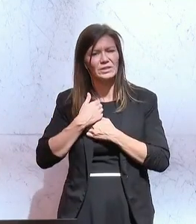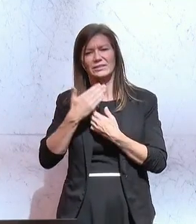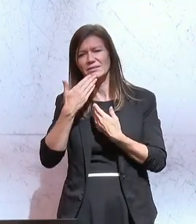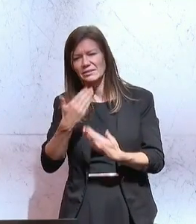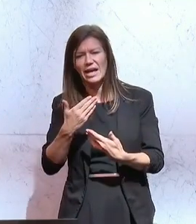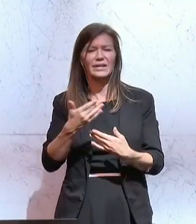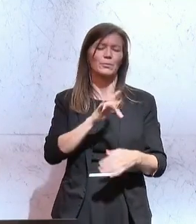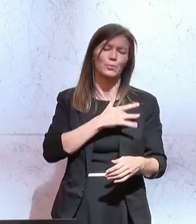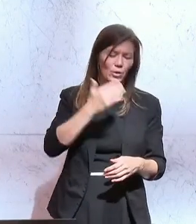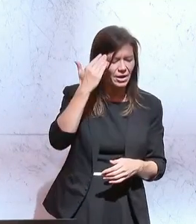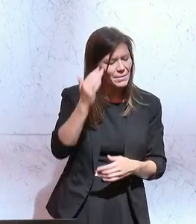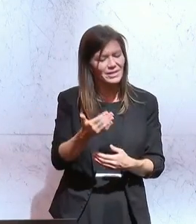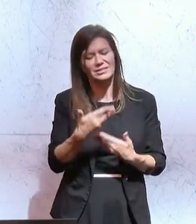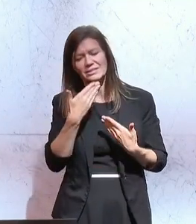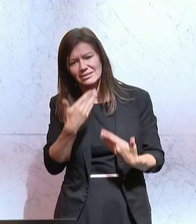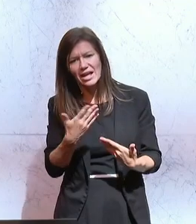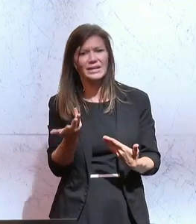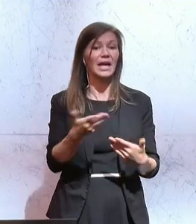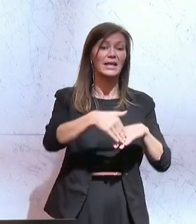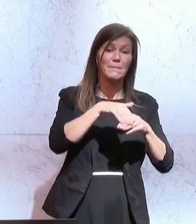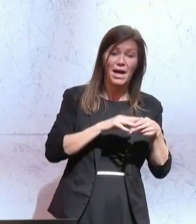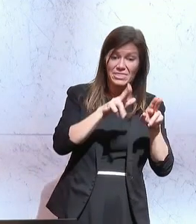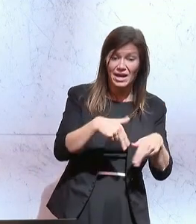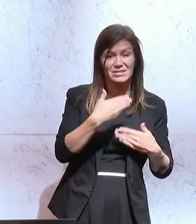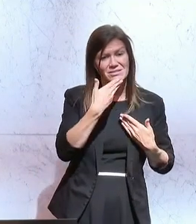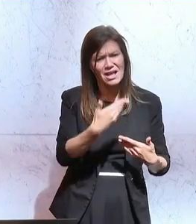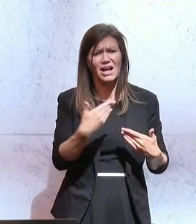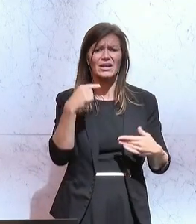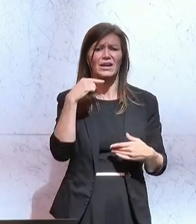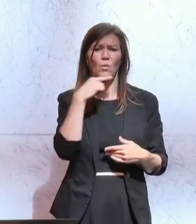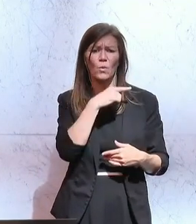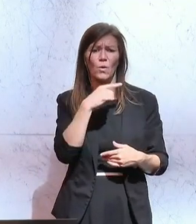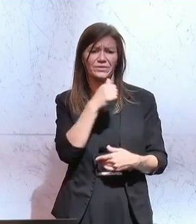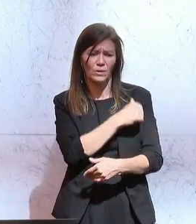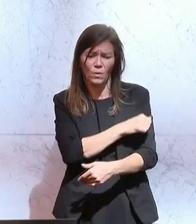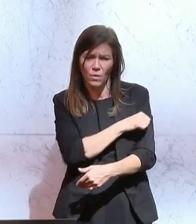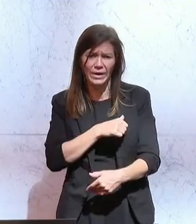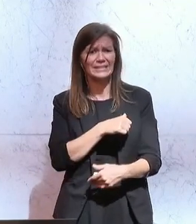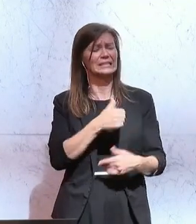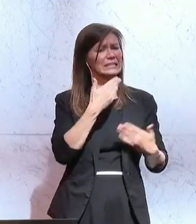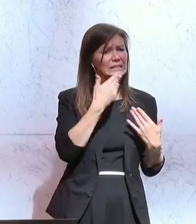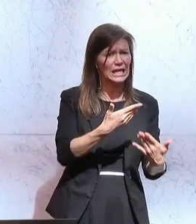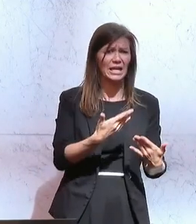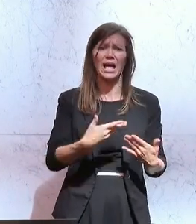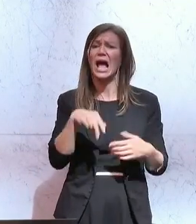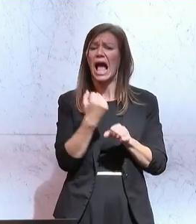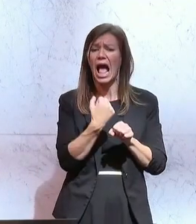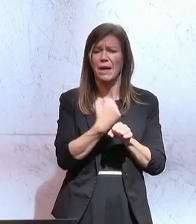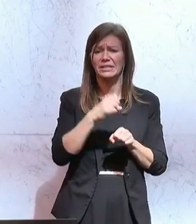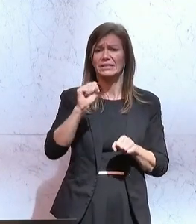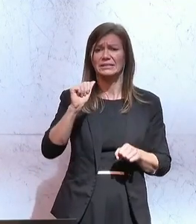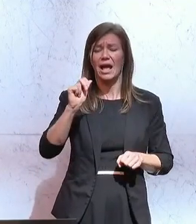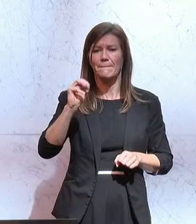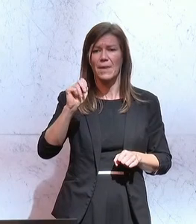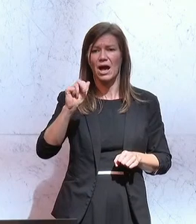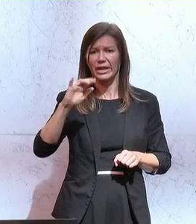den Bürgermeisterinnen, bei den Gemeinderätinnen, bei den Gemeinderäten, bei den Rotkreuzhelfern vom Arbeiter-Samariterbund, ganz zu schweigen. Herzlichen